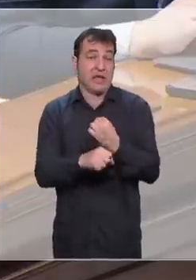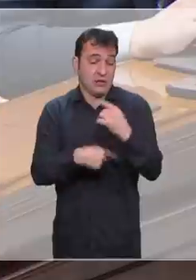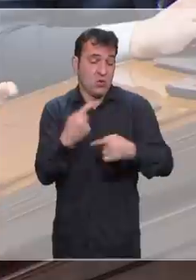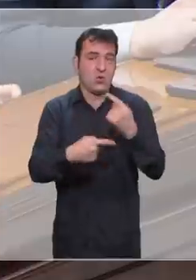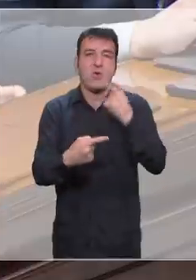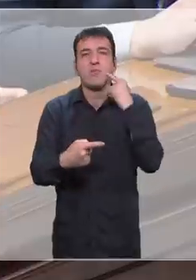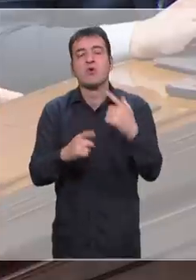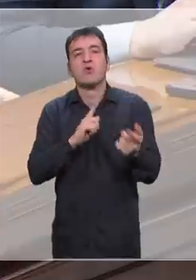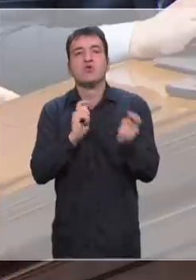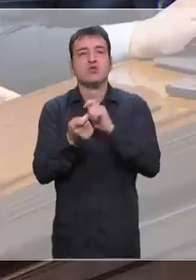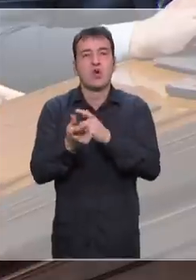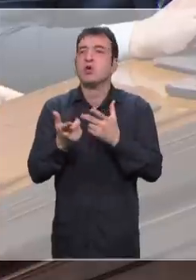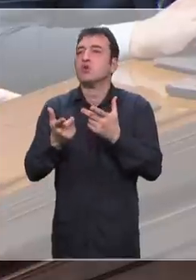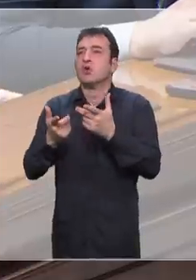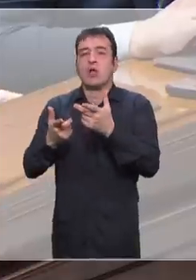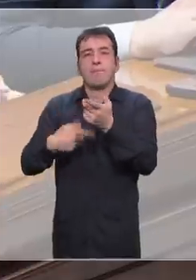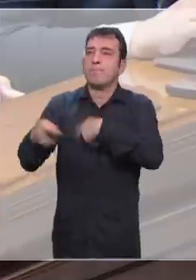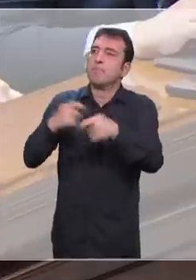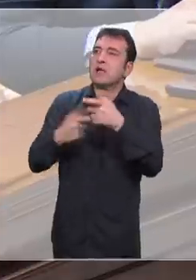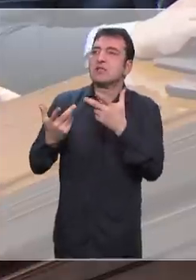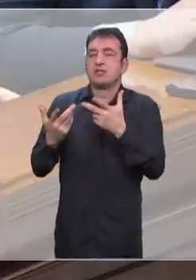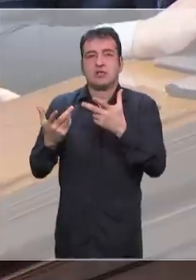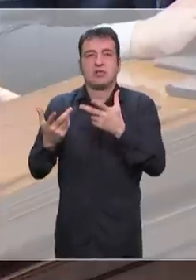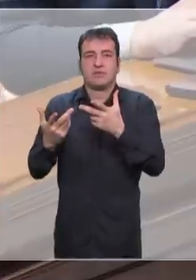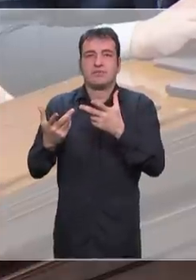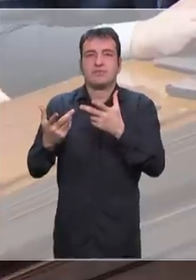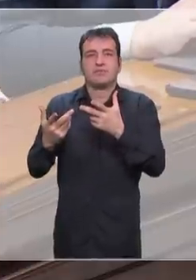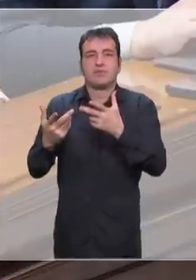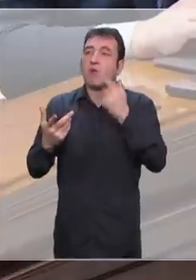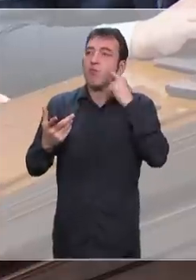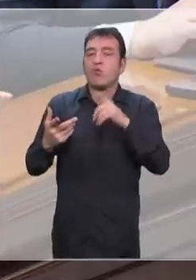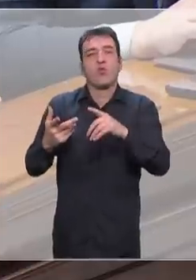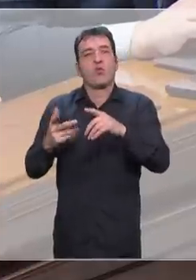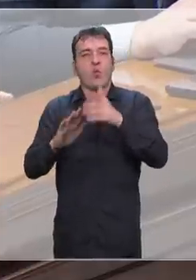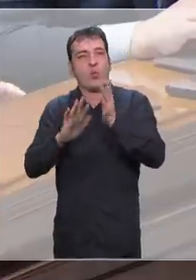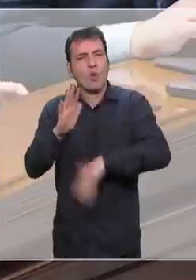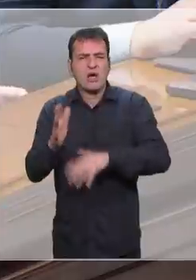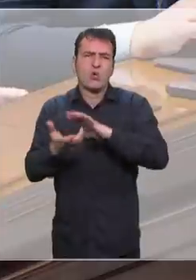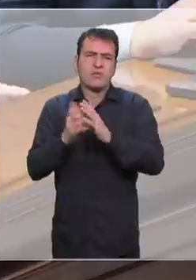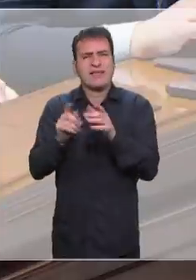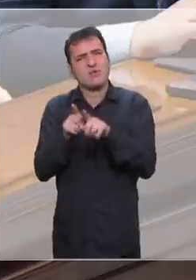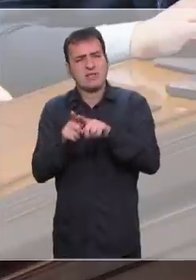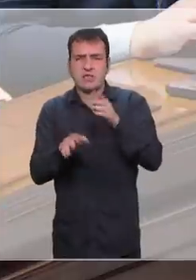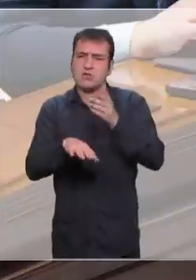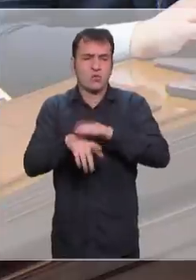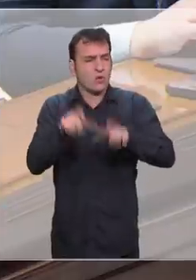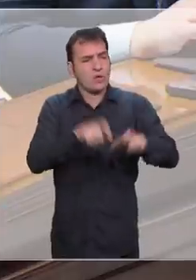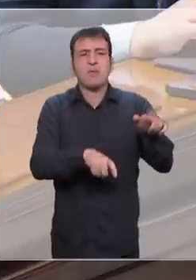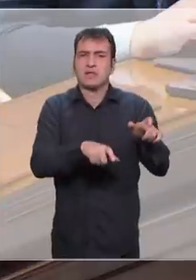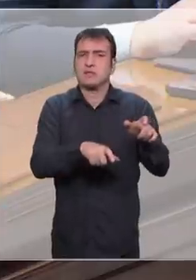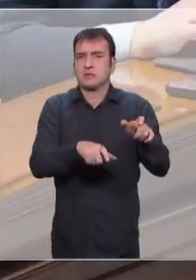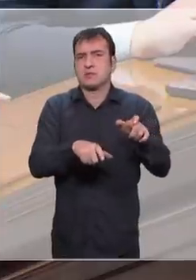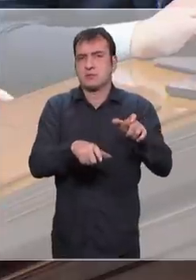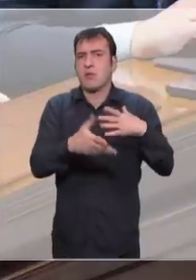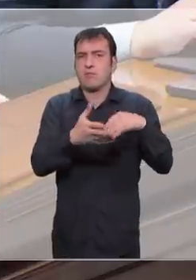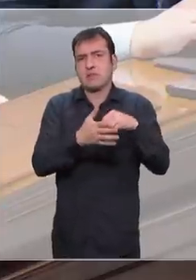de passation des marchés afin de réduire la complexité et les risques qui pèsent sur les acteurs. Une seconde enveloppe